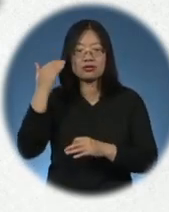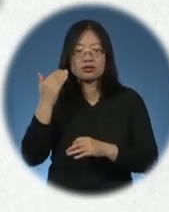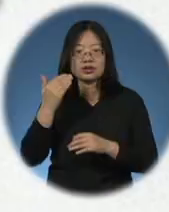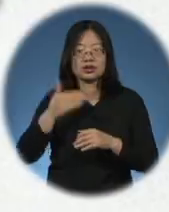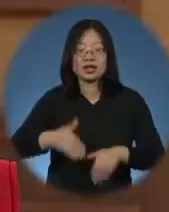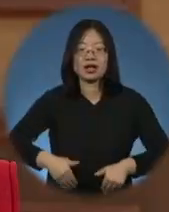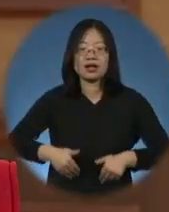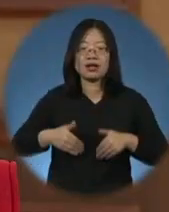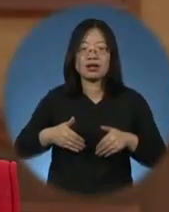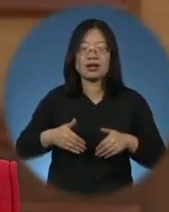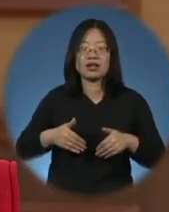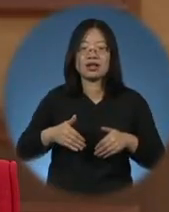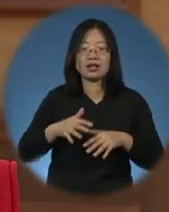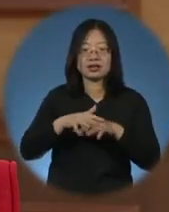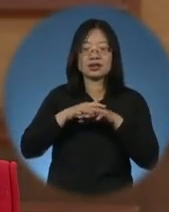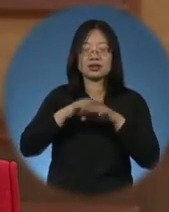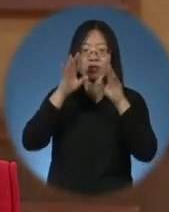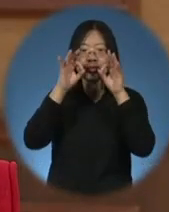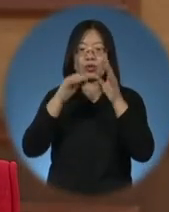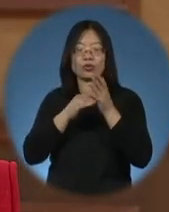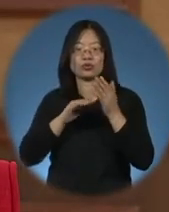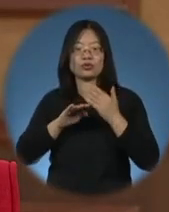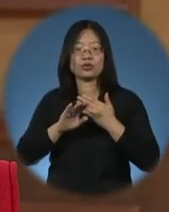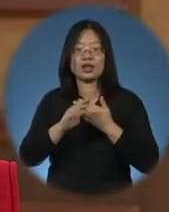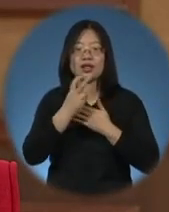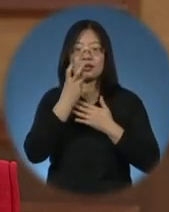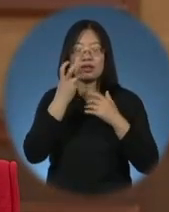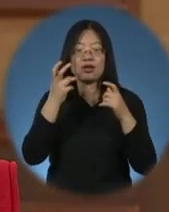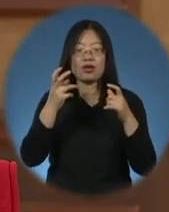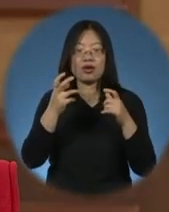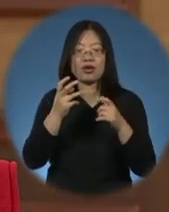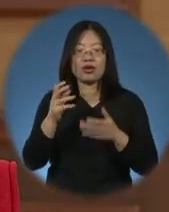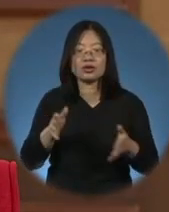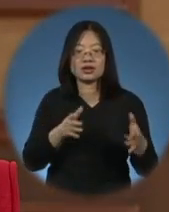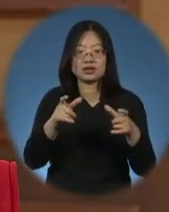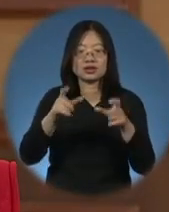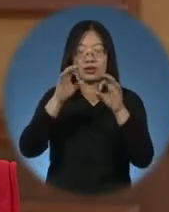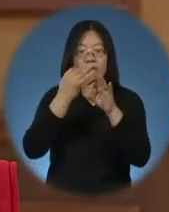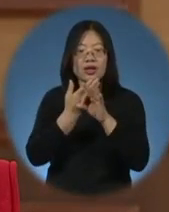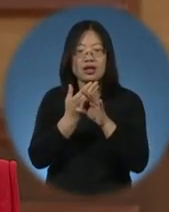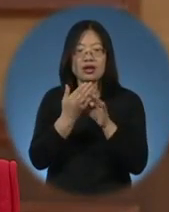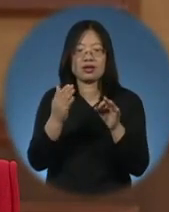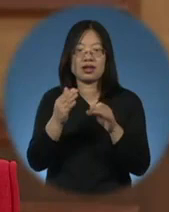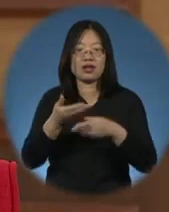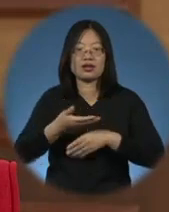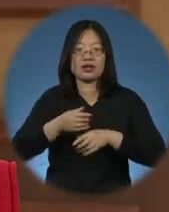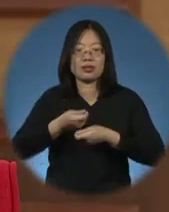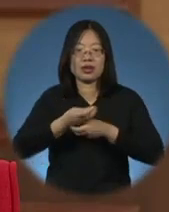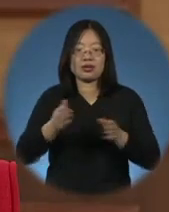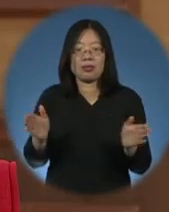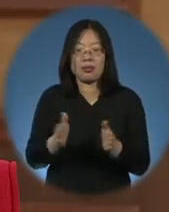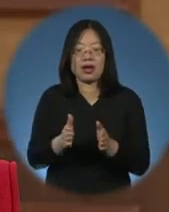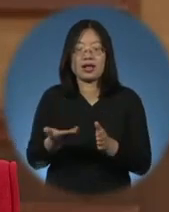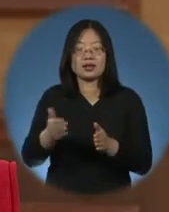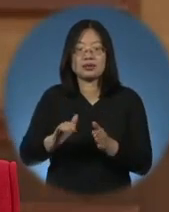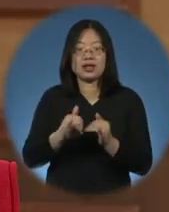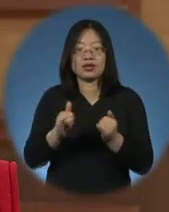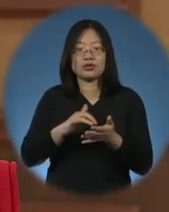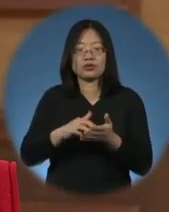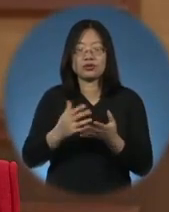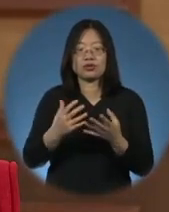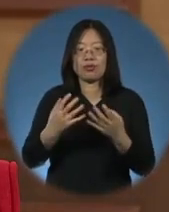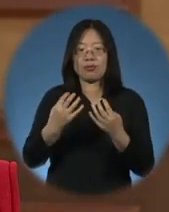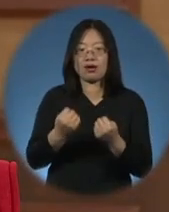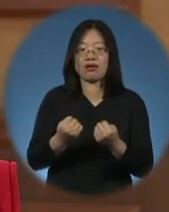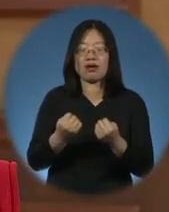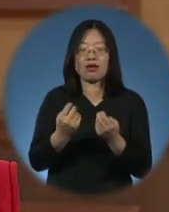그 남한의 지도를 보고 서울 경기 지역을 보면 사실 면적이 작잖아요. 하지만 인구는 많죠. 맞죠. 그럼